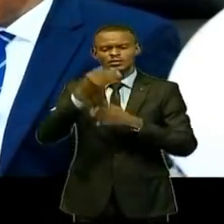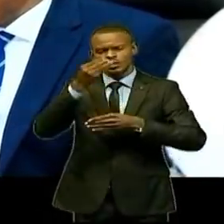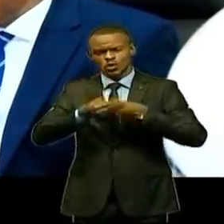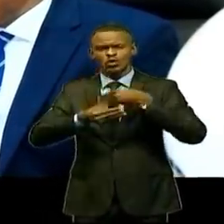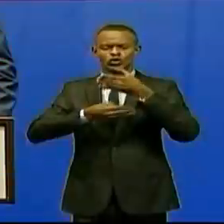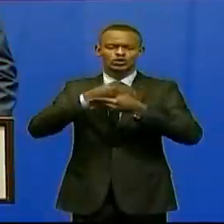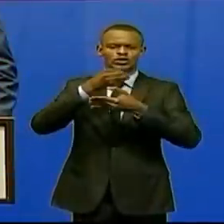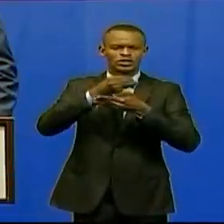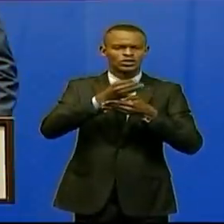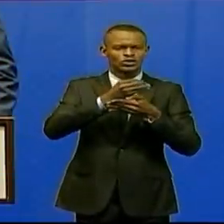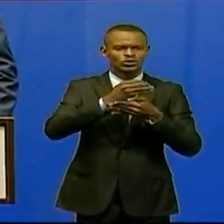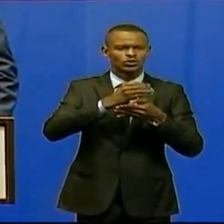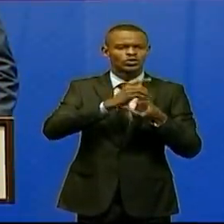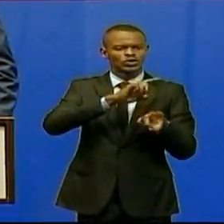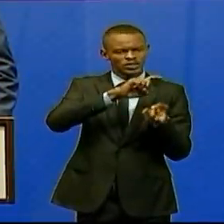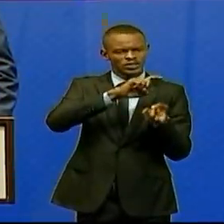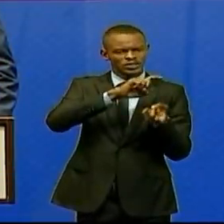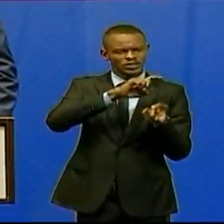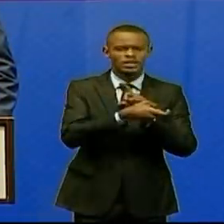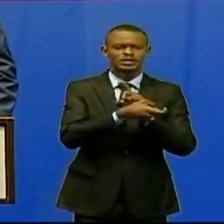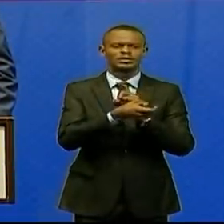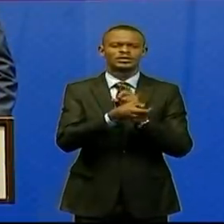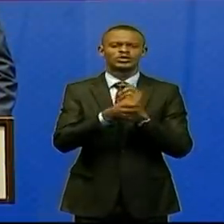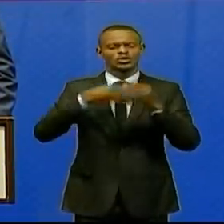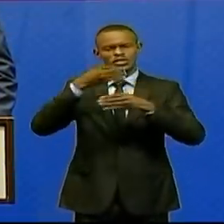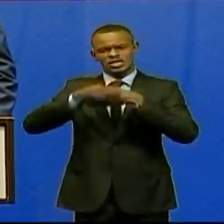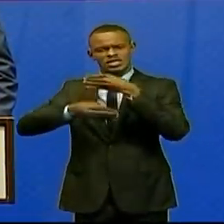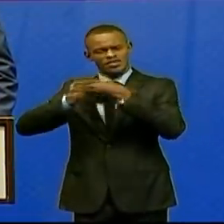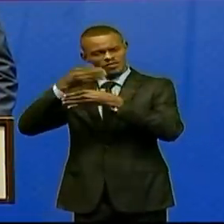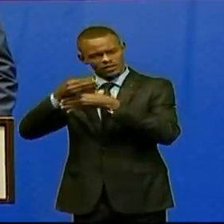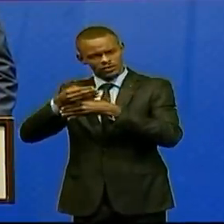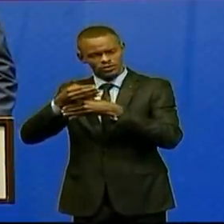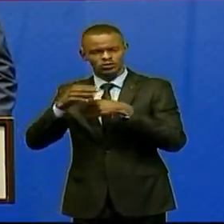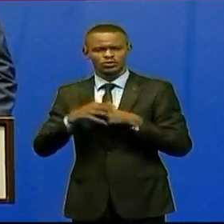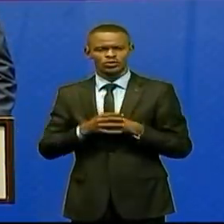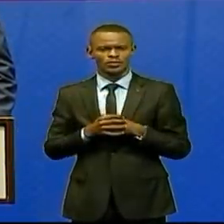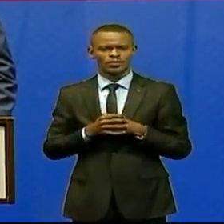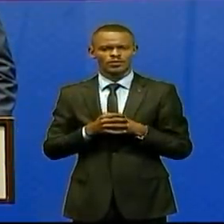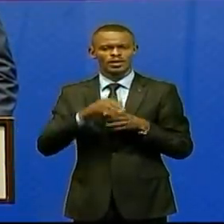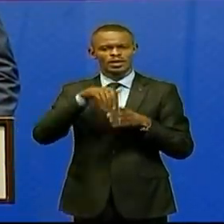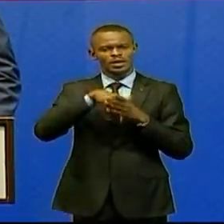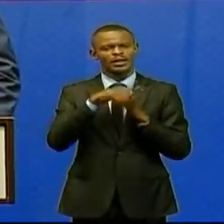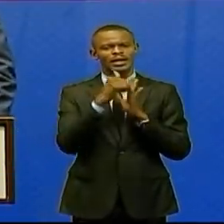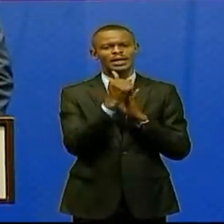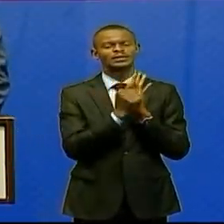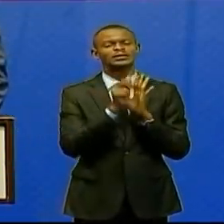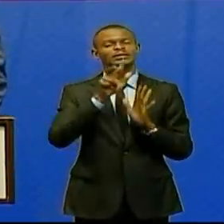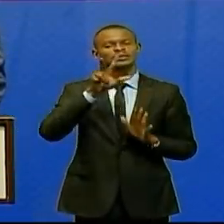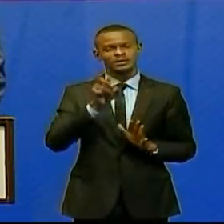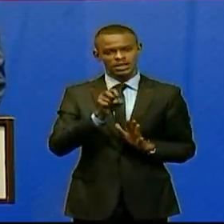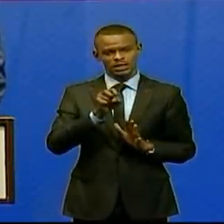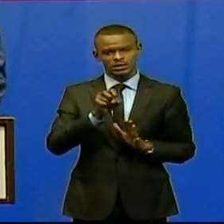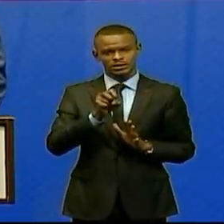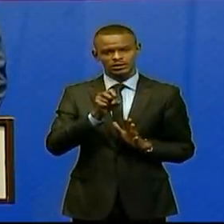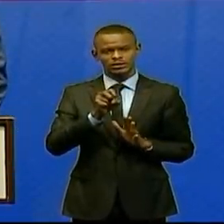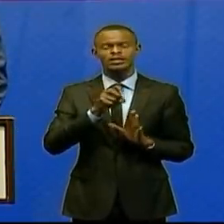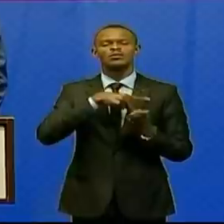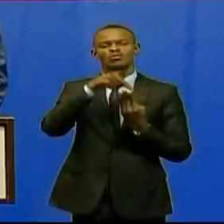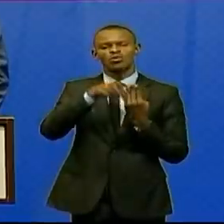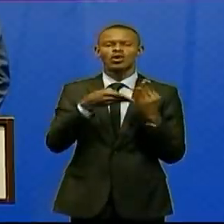infrastructures. Une action inscrite dans l'article 30 de son programme inspiré par le président de la